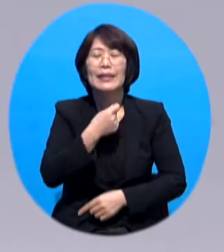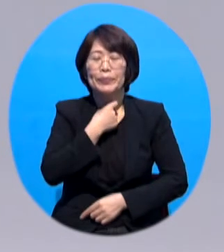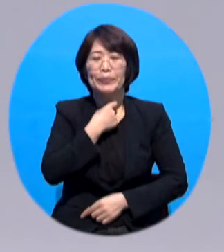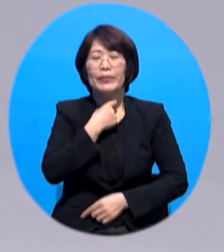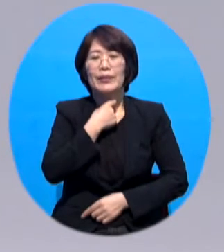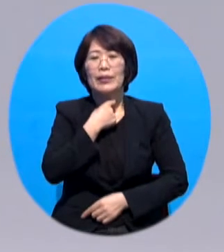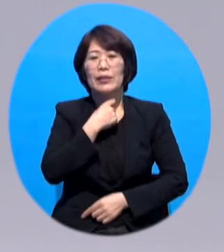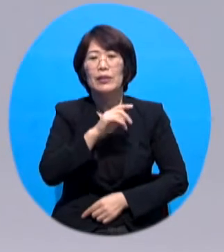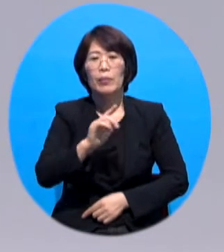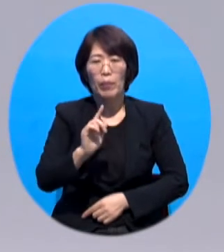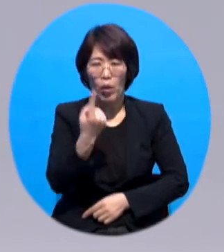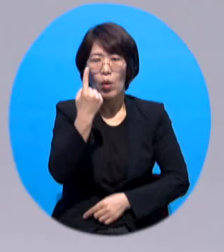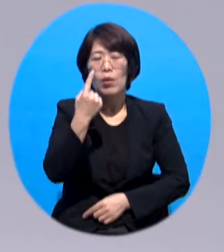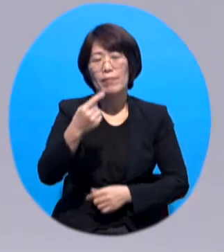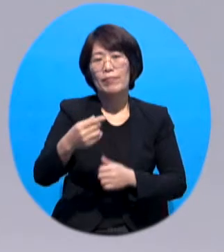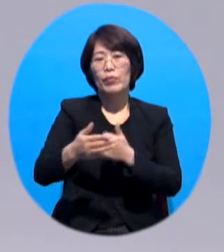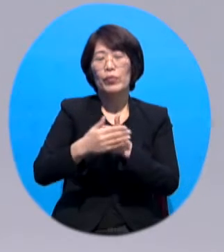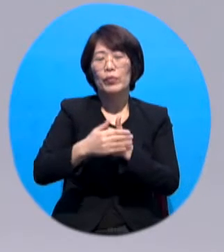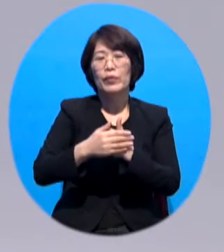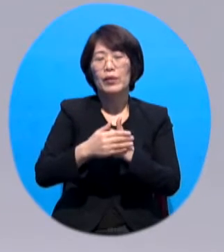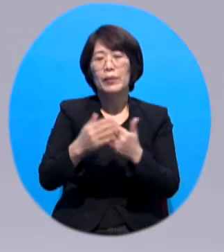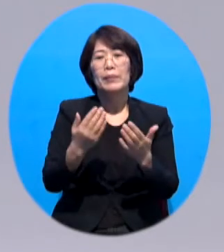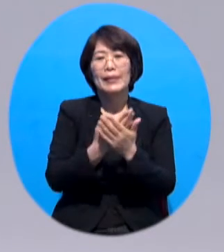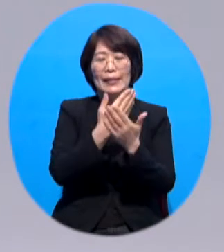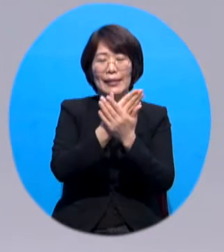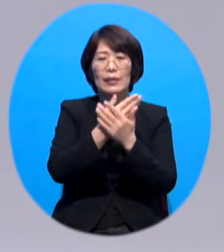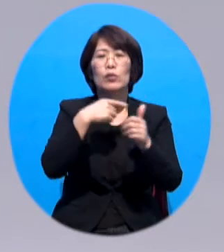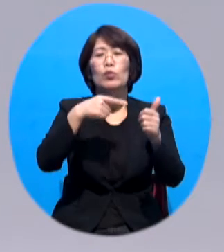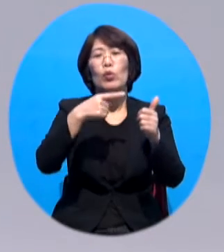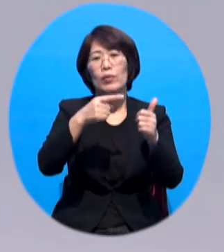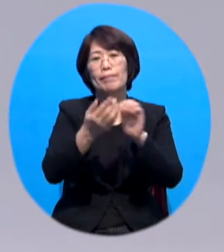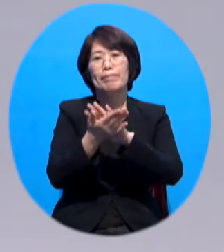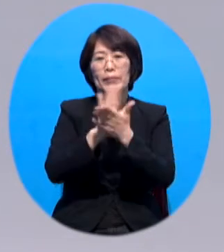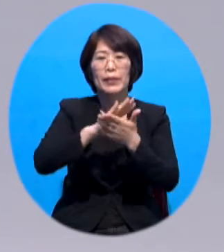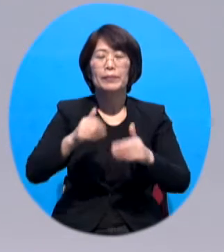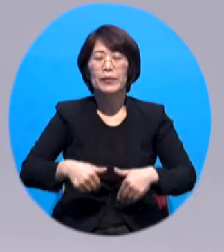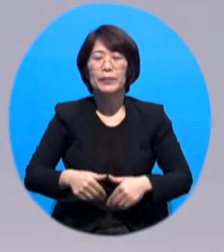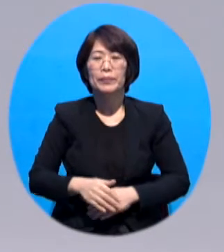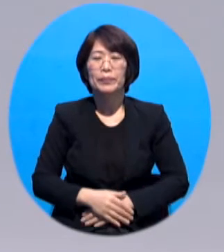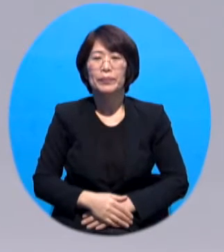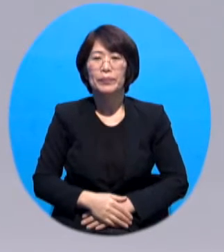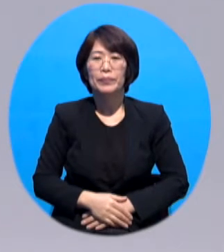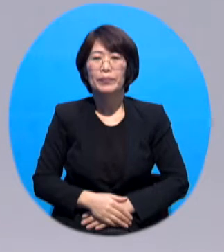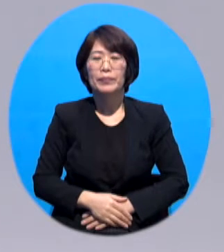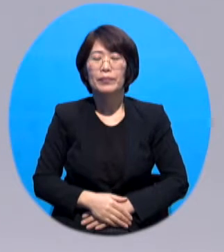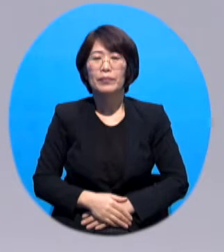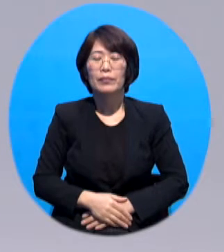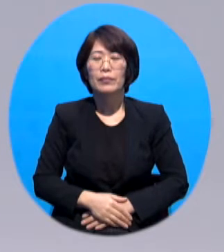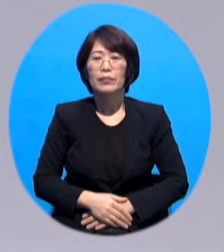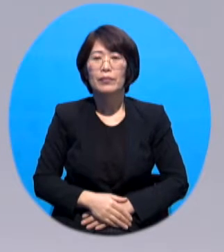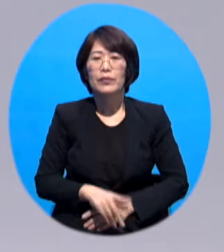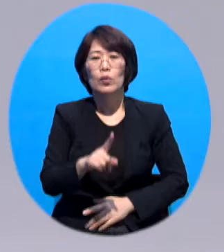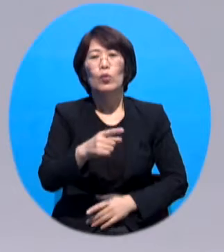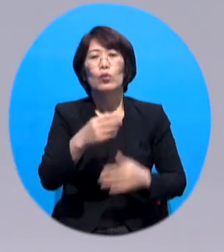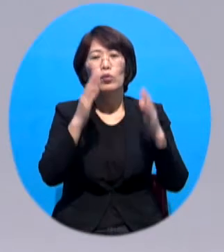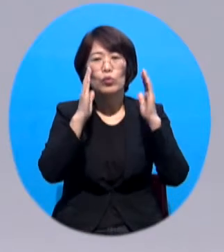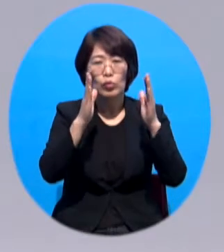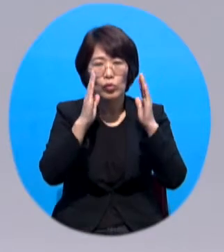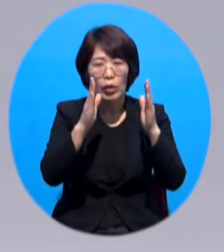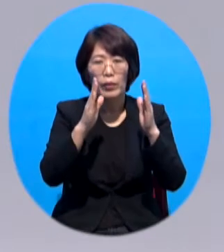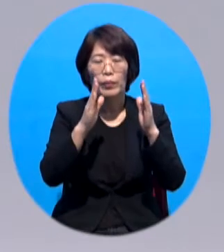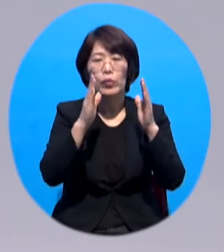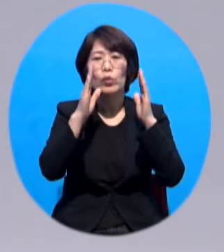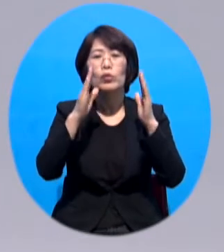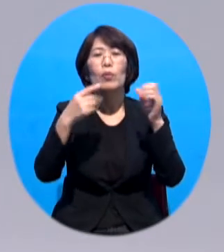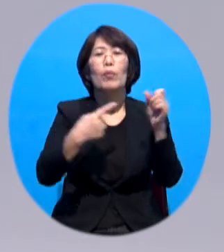동기부여를 하고 그것을 키워주는 그런 교육으로 대전원 해야 된다고 생각합니다 그 부분에 있어서 수업이 아니 그리고 수업을